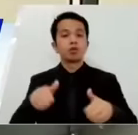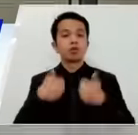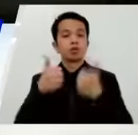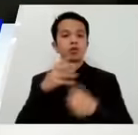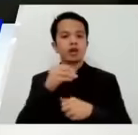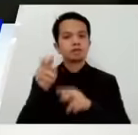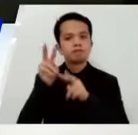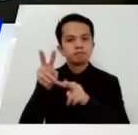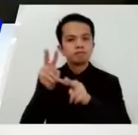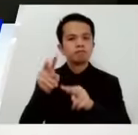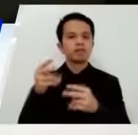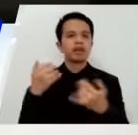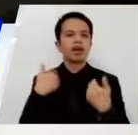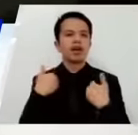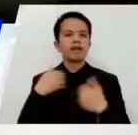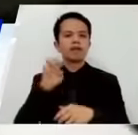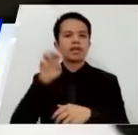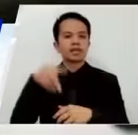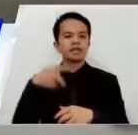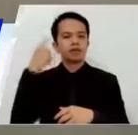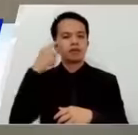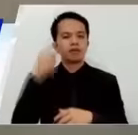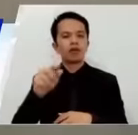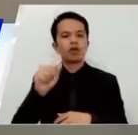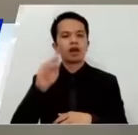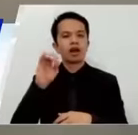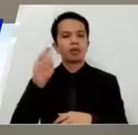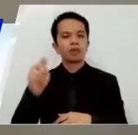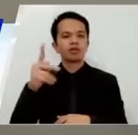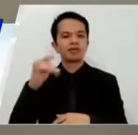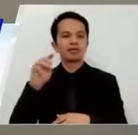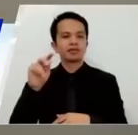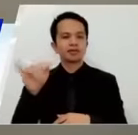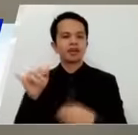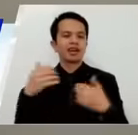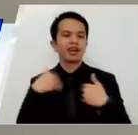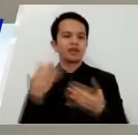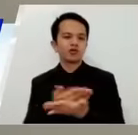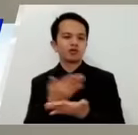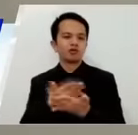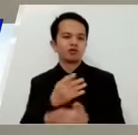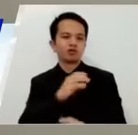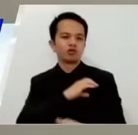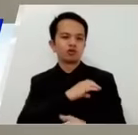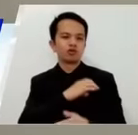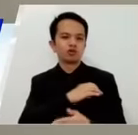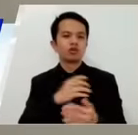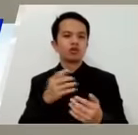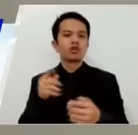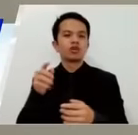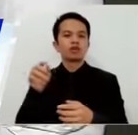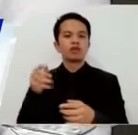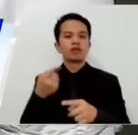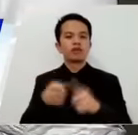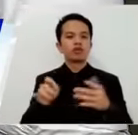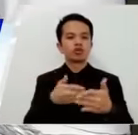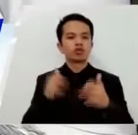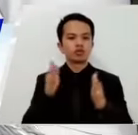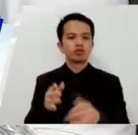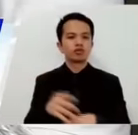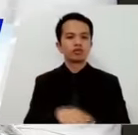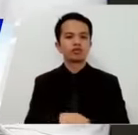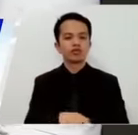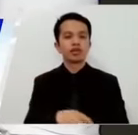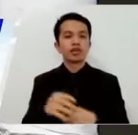ang upcoming episodes ng Abot Kamay na Pangarap. May bagong character kasi na pagbibidahan ng singer-actor na si Ronnie Liang. Masaya raw siya